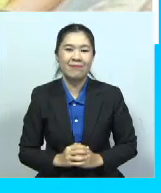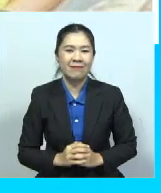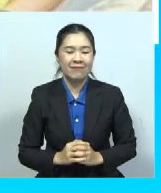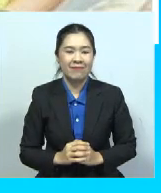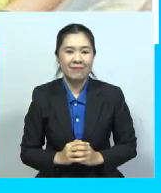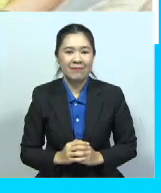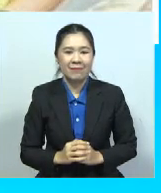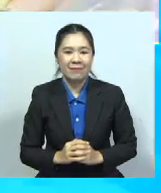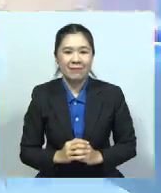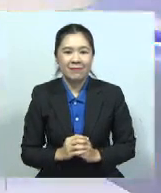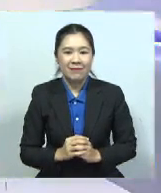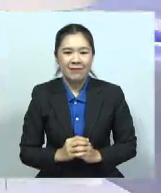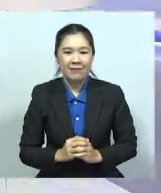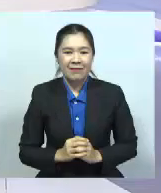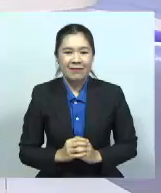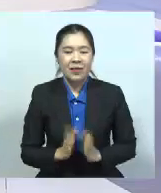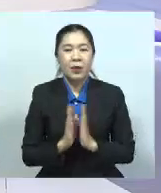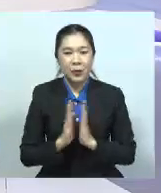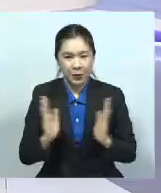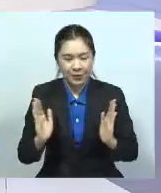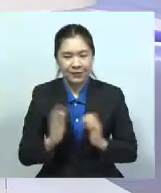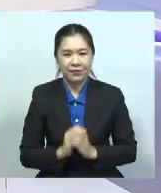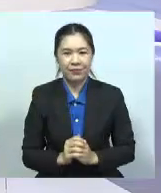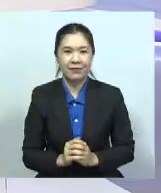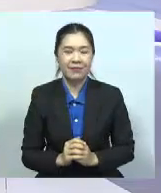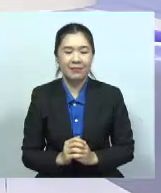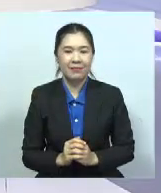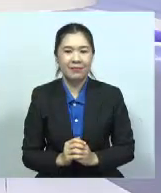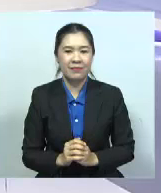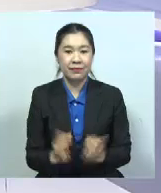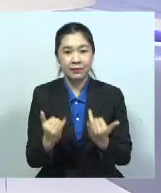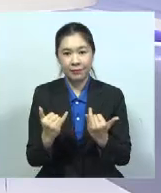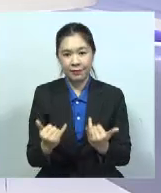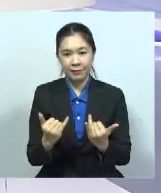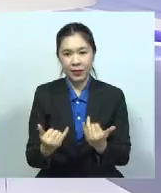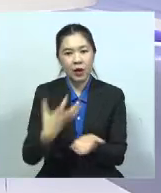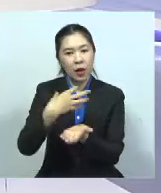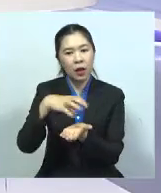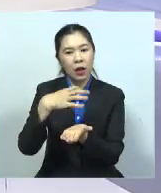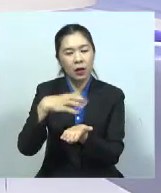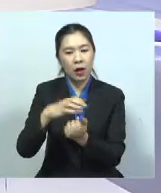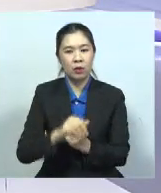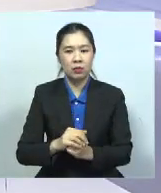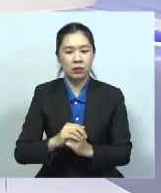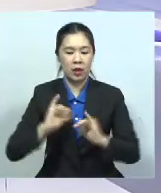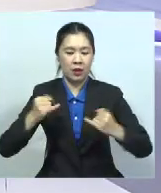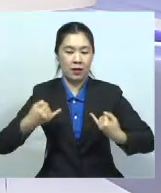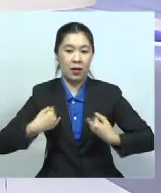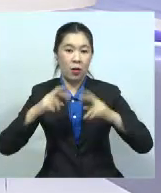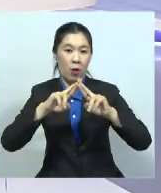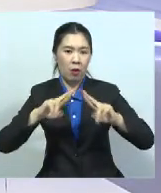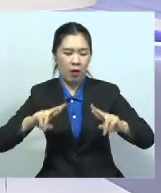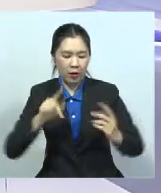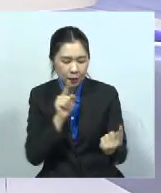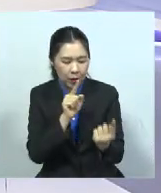ได้ค่ะ ค่ะสวัสดีค่ะขอบคุณค่ะนี่เรียกว่าเป็นความคืบหน้านะคะเพราะว่าจากเจ้าของร้านที่ไปเจอ